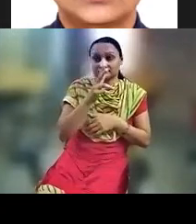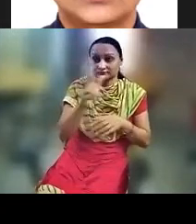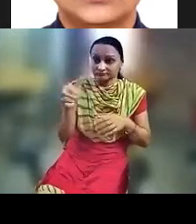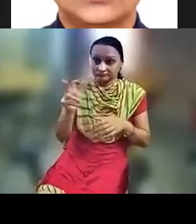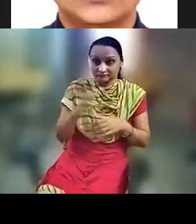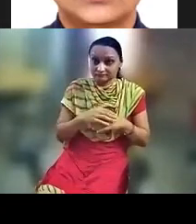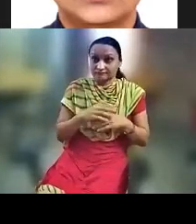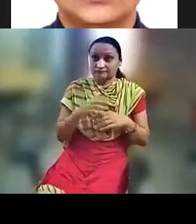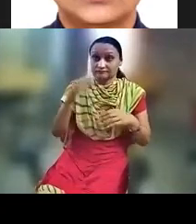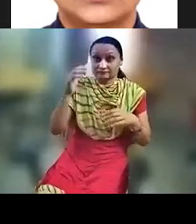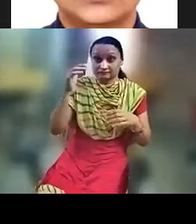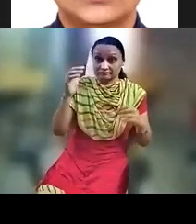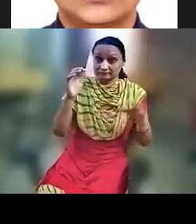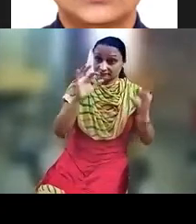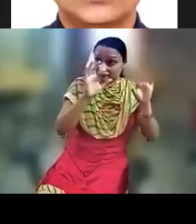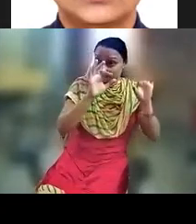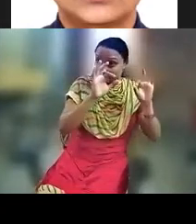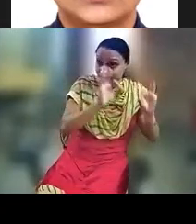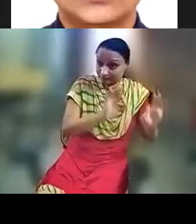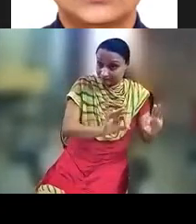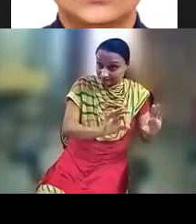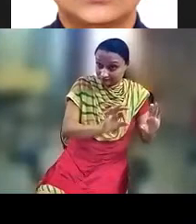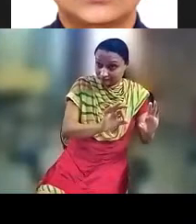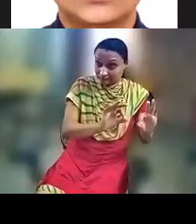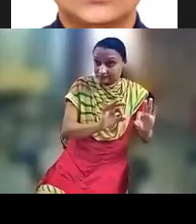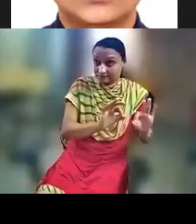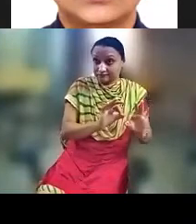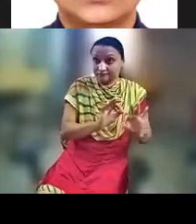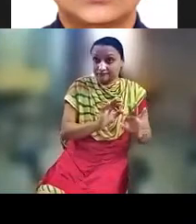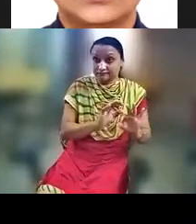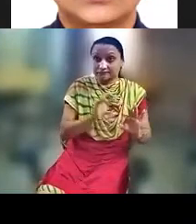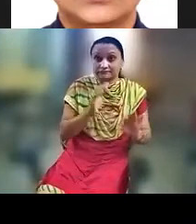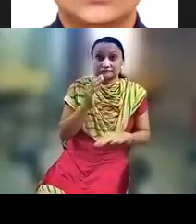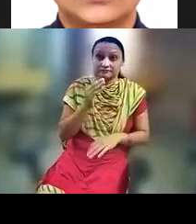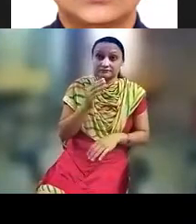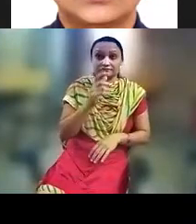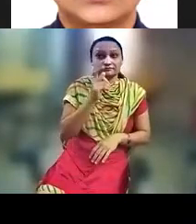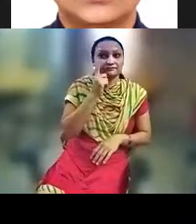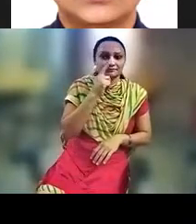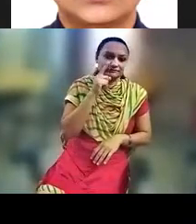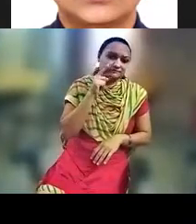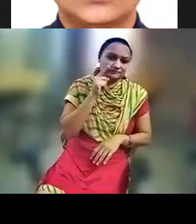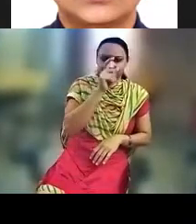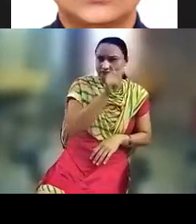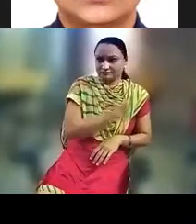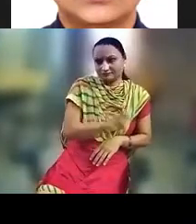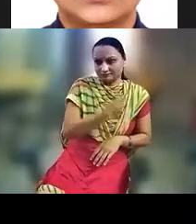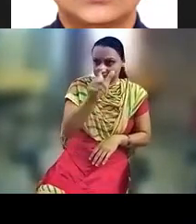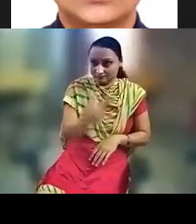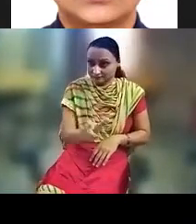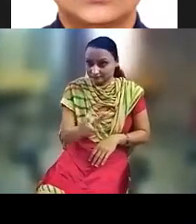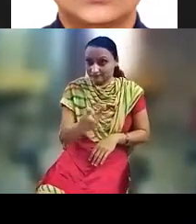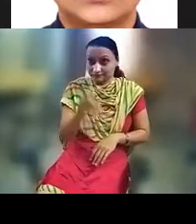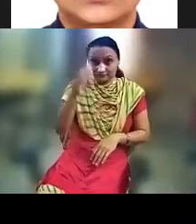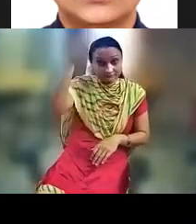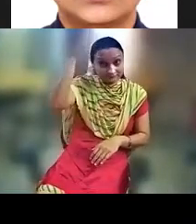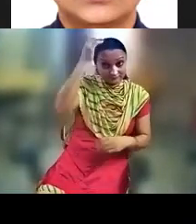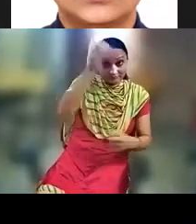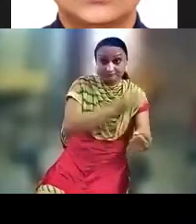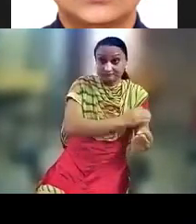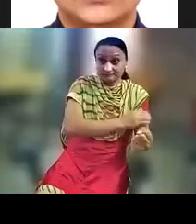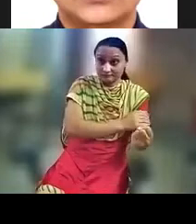वेलबींग in which individual realizes his or her own abilities, can cope with normal stresses of